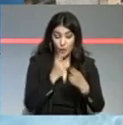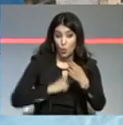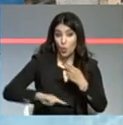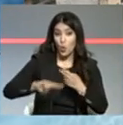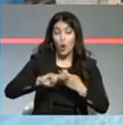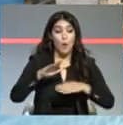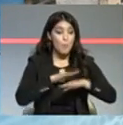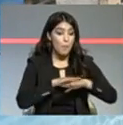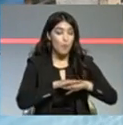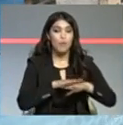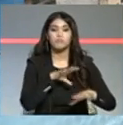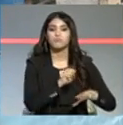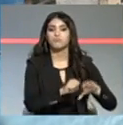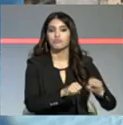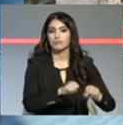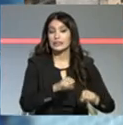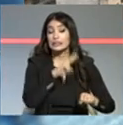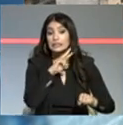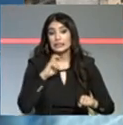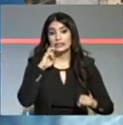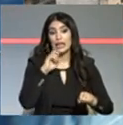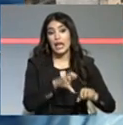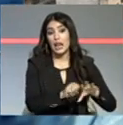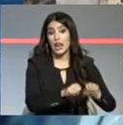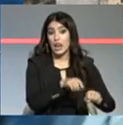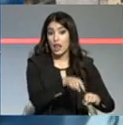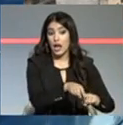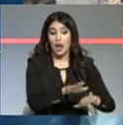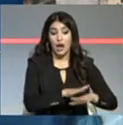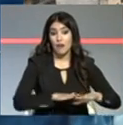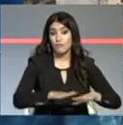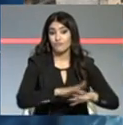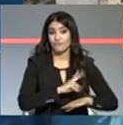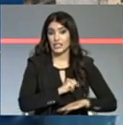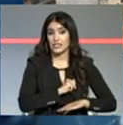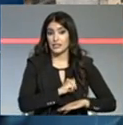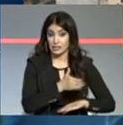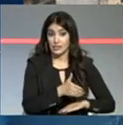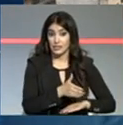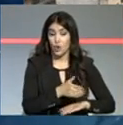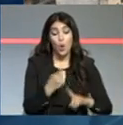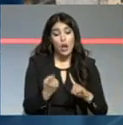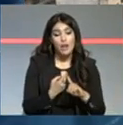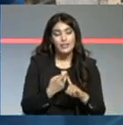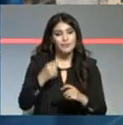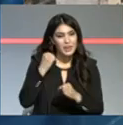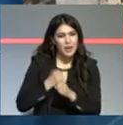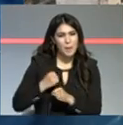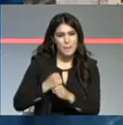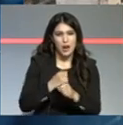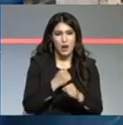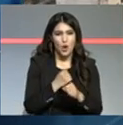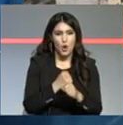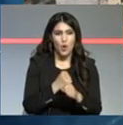موضوع الاحتلال والقبيله يحصل في احتلال للارض الفلسطينيه ولا بد من العمل على اه